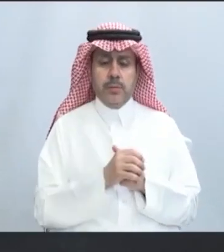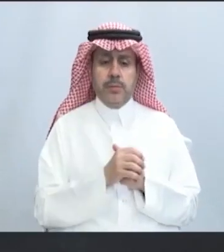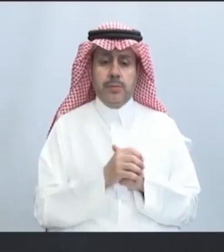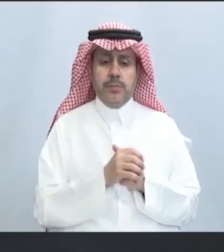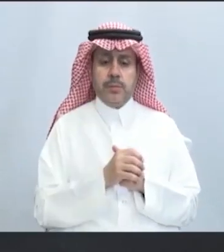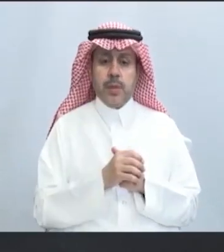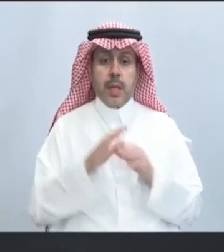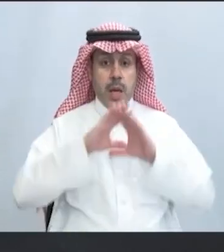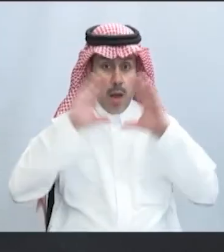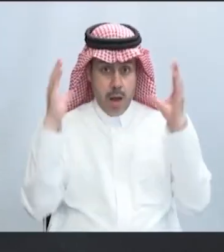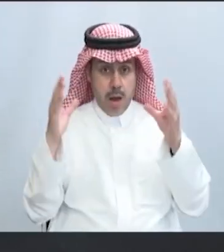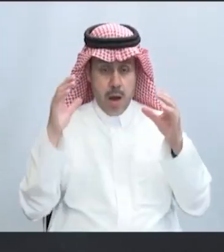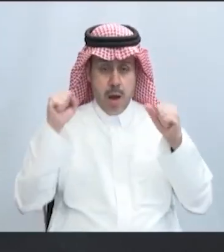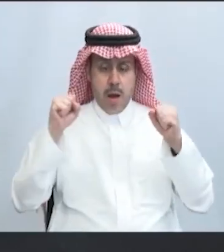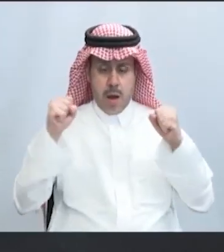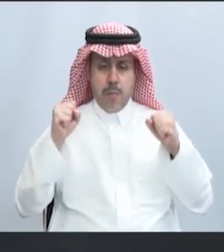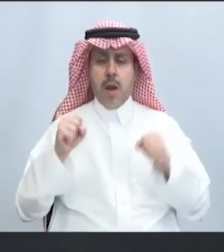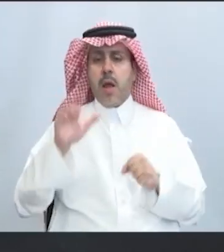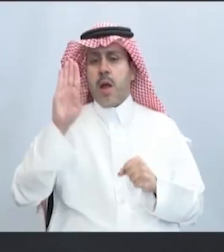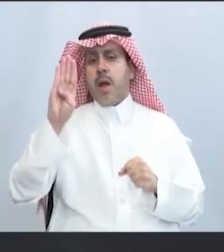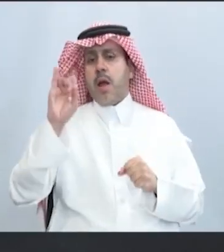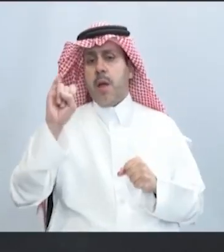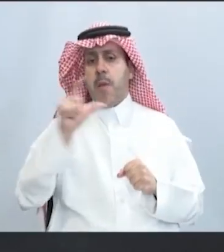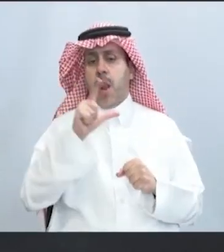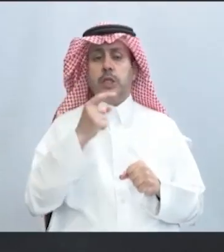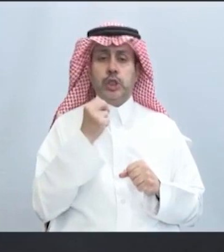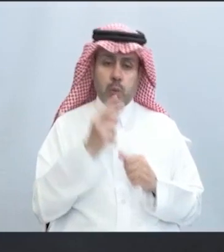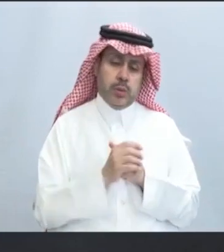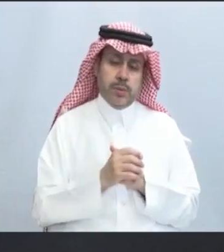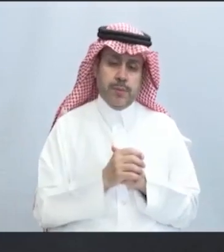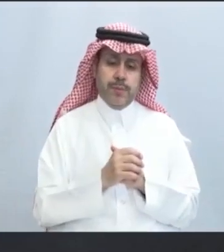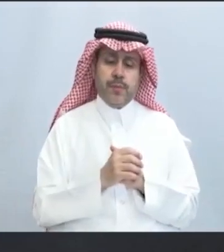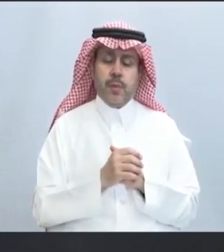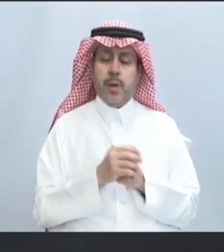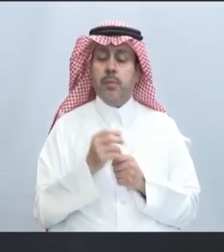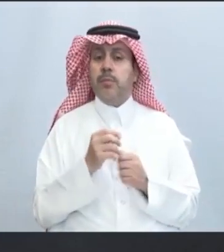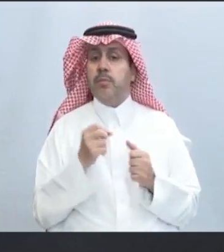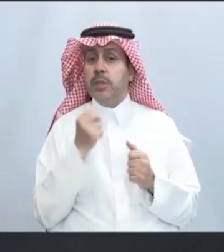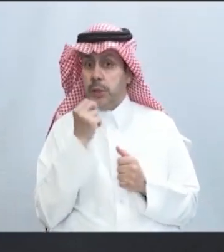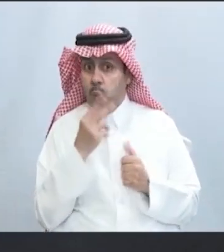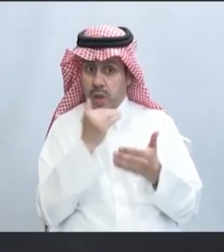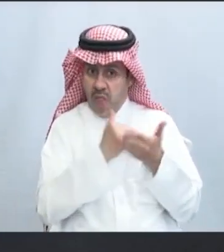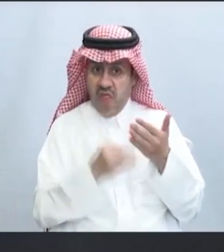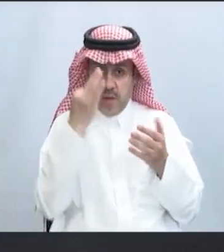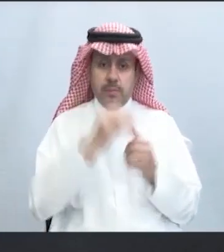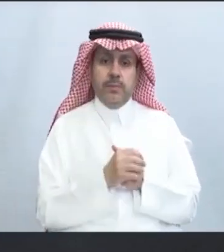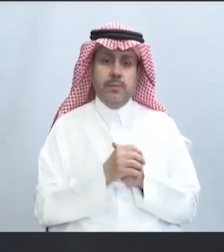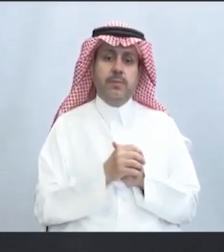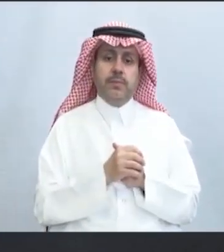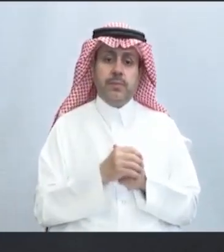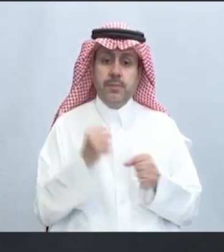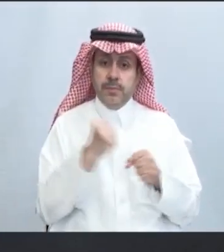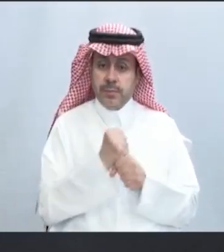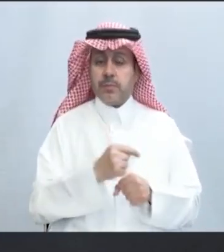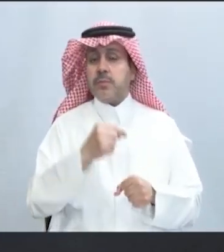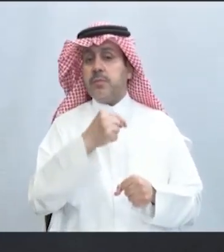من كمال التوحيد فقوه توحيد الانسان بالربوبيه وبالالوان والصفات يحقق هذا الامر